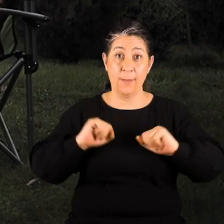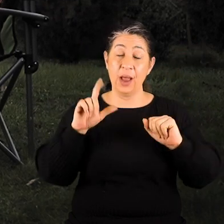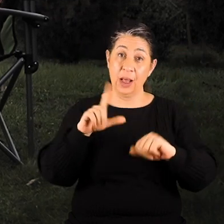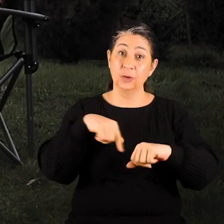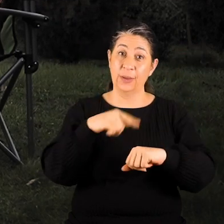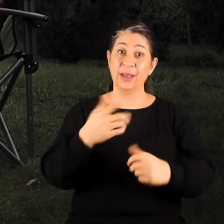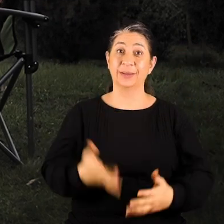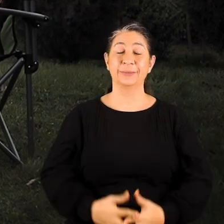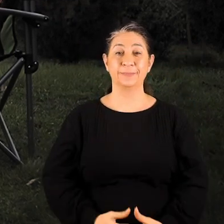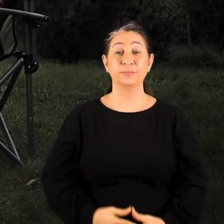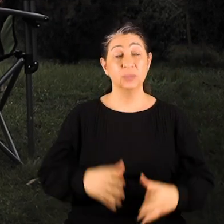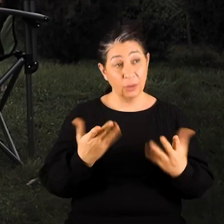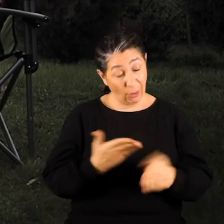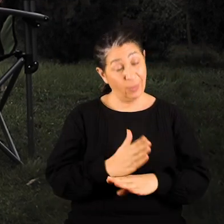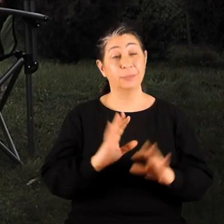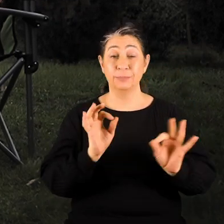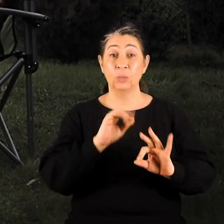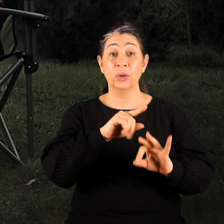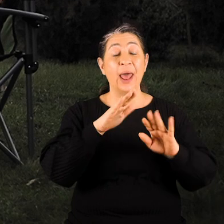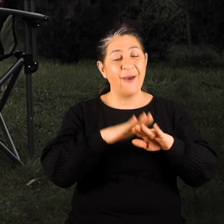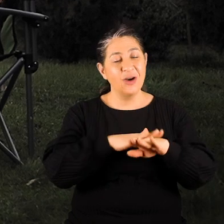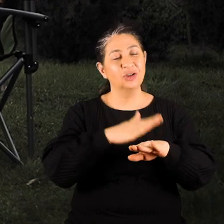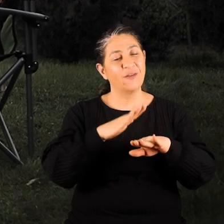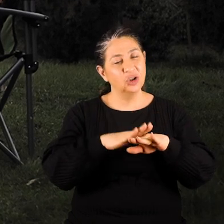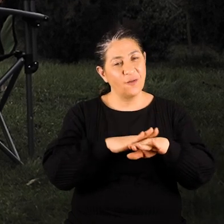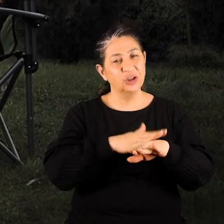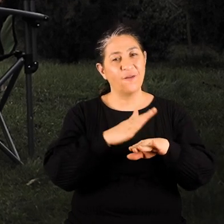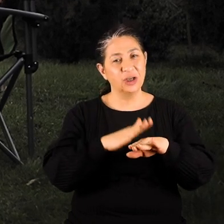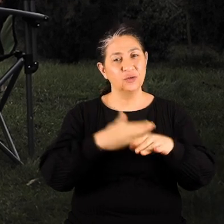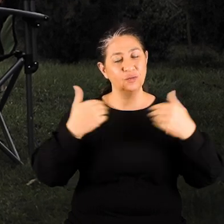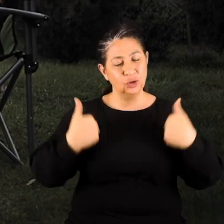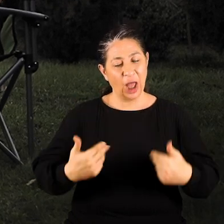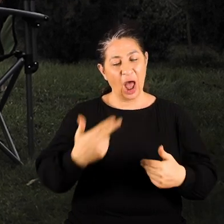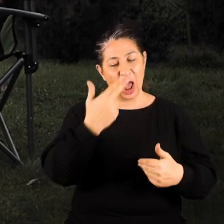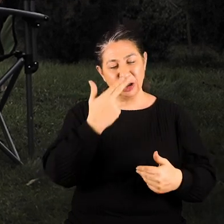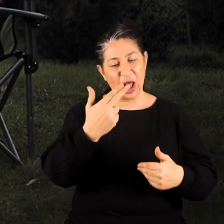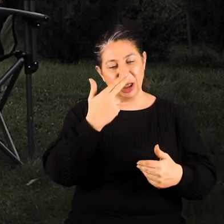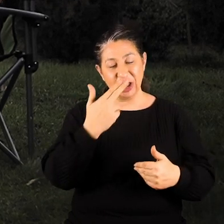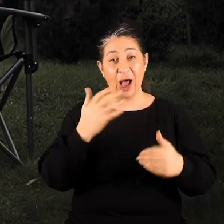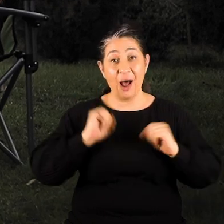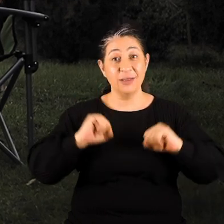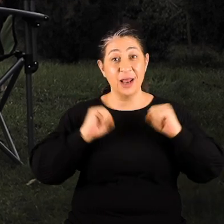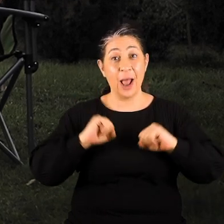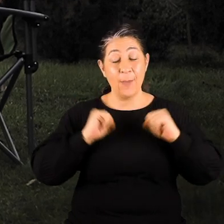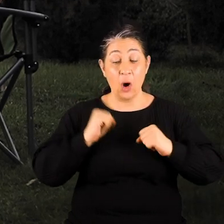gerektiriyor o zaman. Tabii bunların hepsi işte yavaş yavaş vücuda alıştır. Nasıl antrenmanlara koşuya da ilk